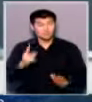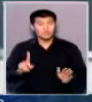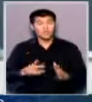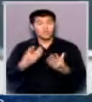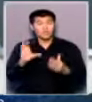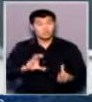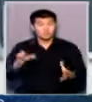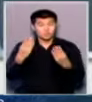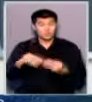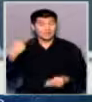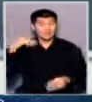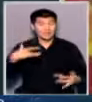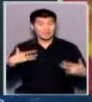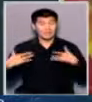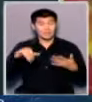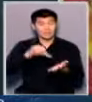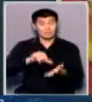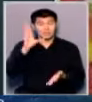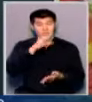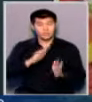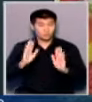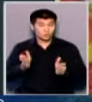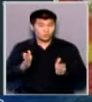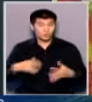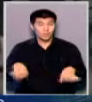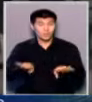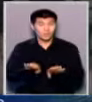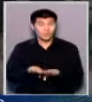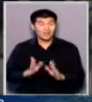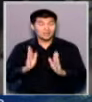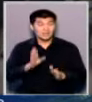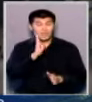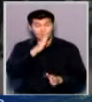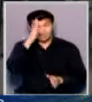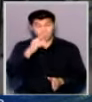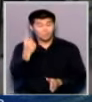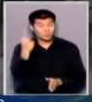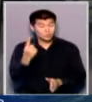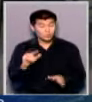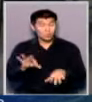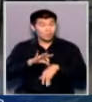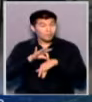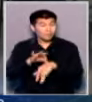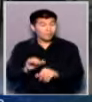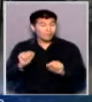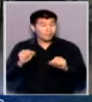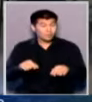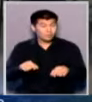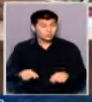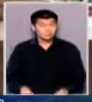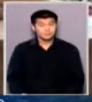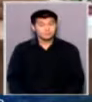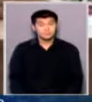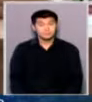күнгі салтанатты шараға қатысалады. Сондай ақ, тек ата-анасының біреуіне ғана еріп келуге